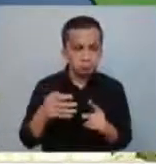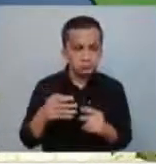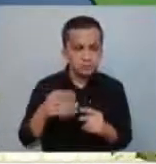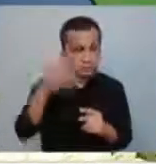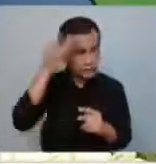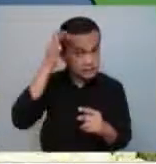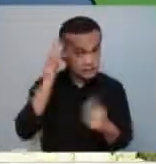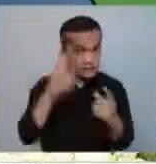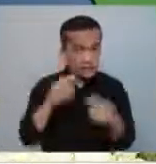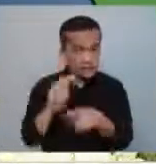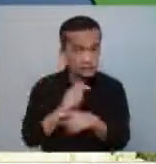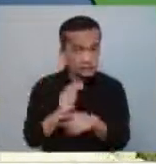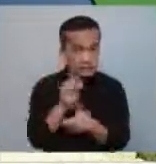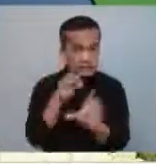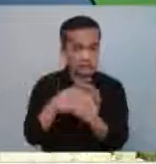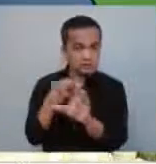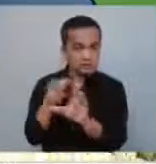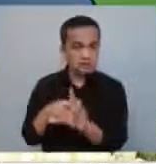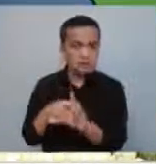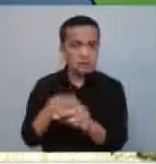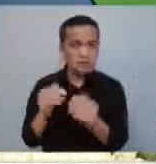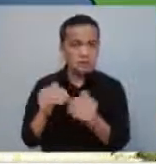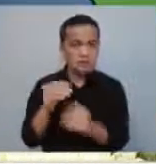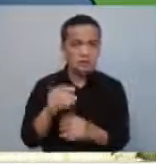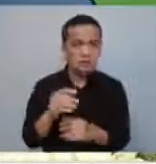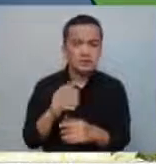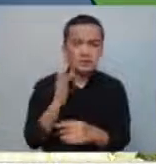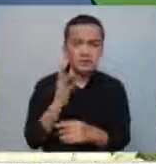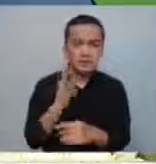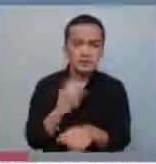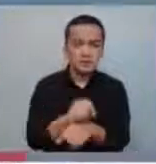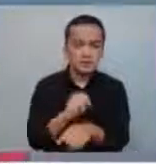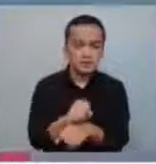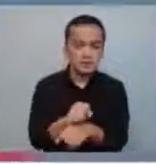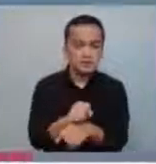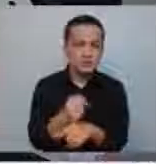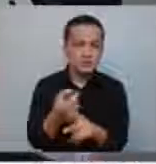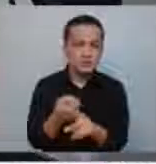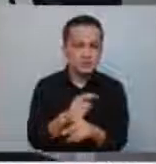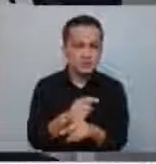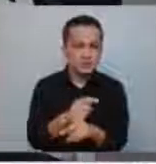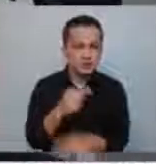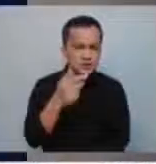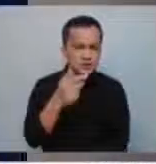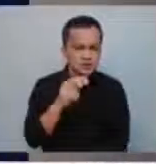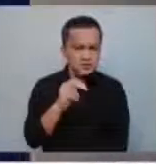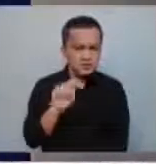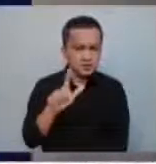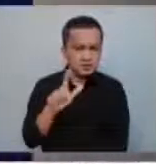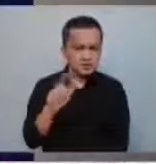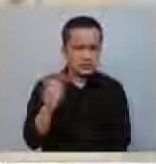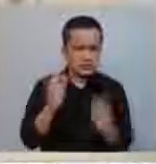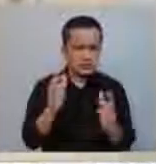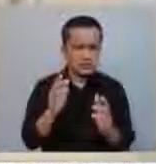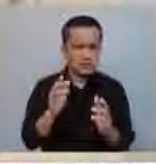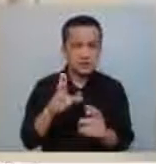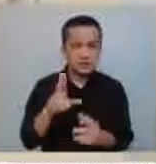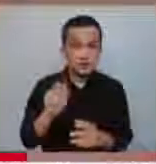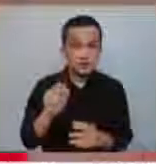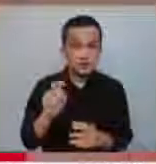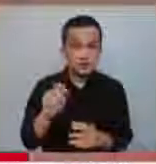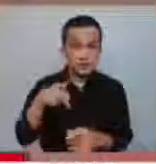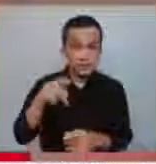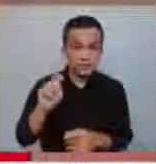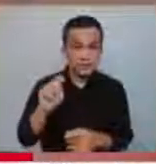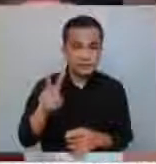na nilahukan ng mahigit 40 empleyado mula sa General Services Unit ng PTV nitong Sabado. Isang hakbang